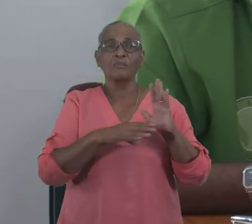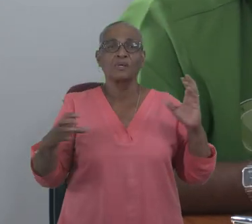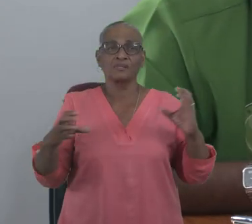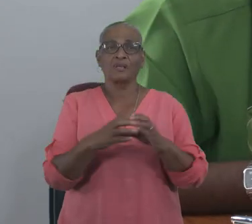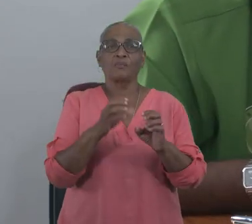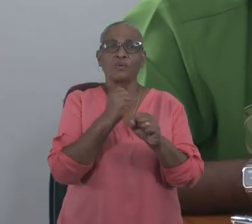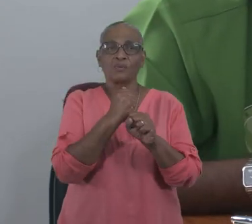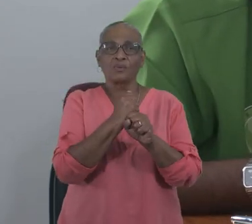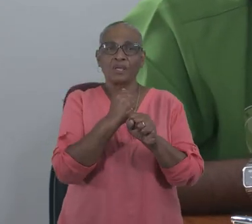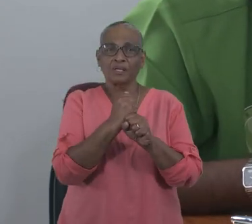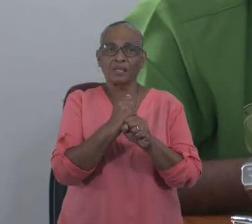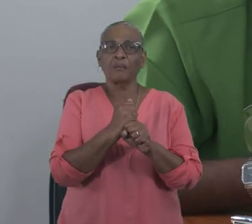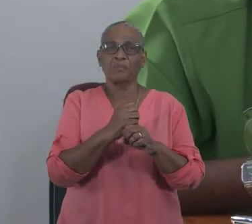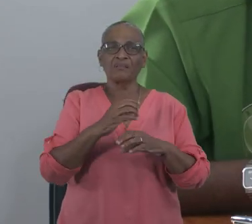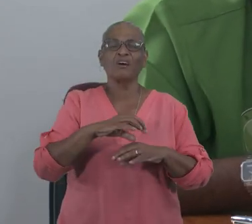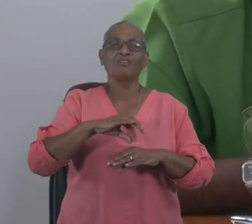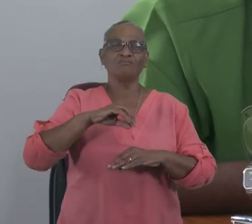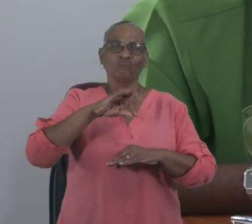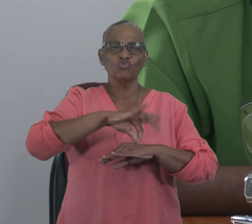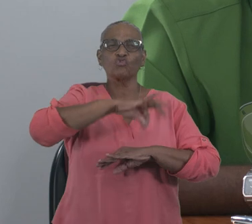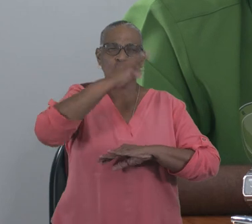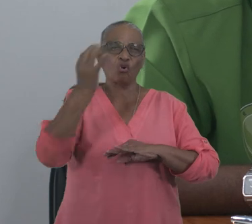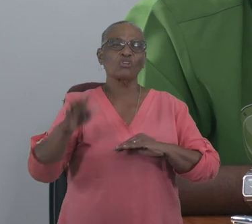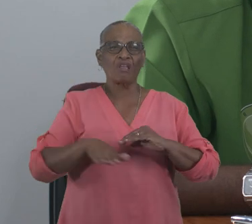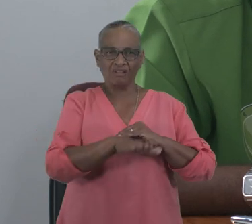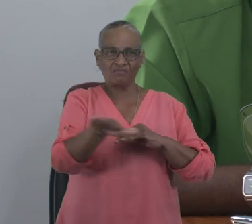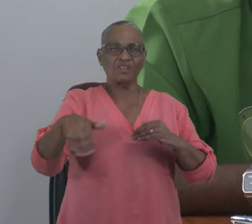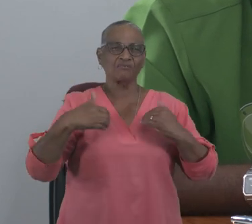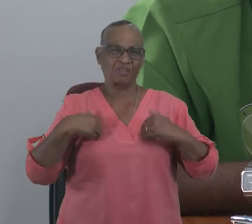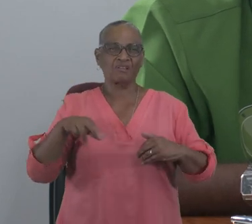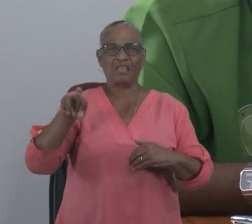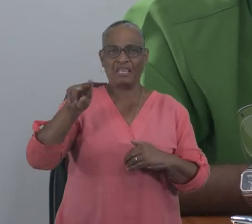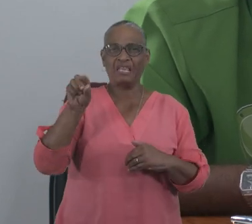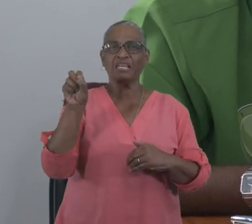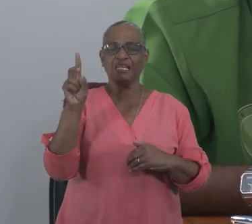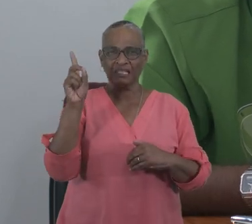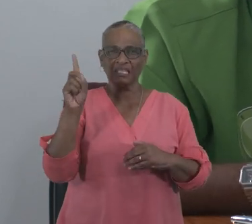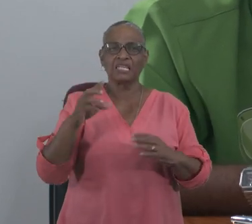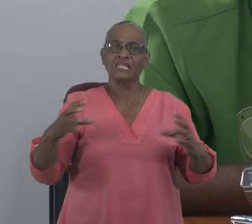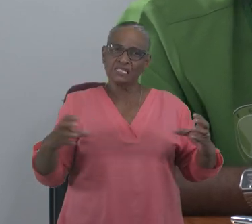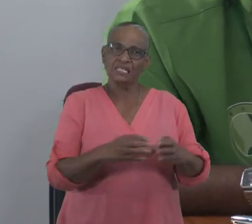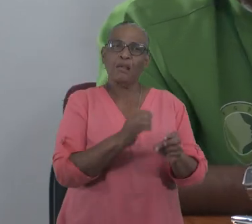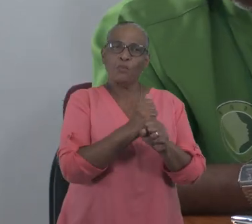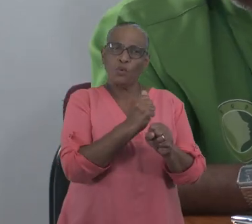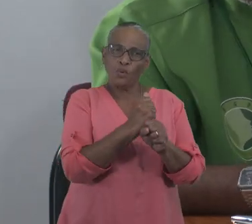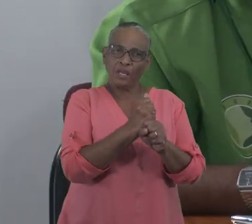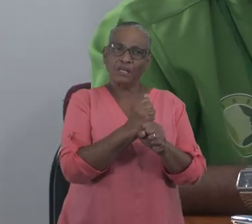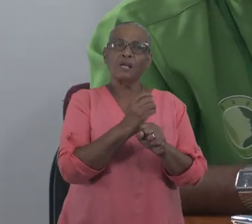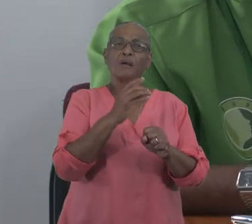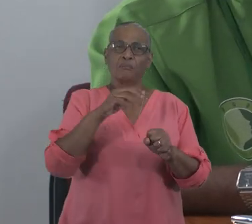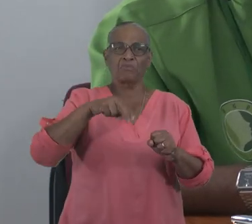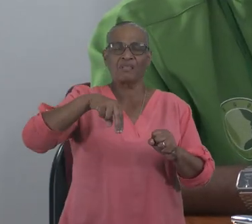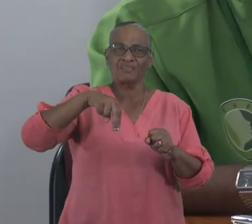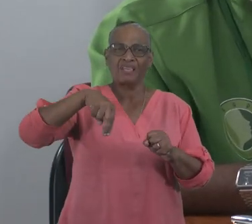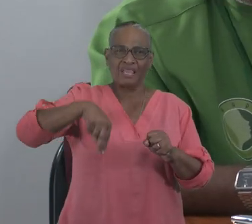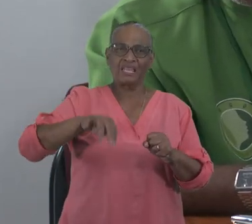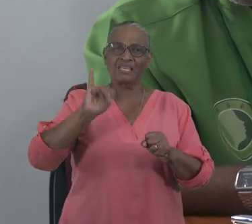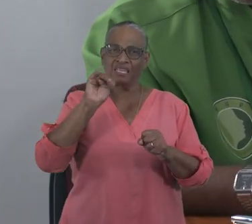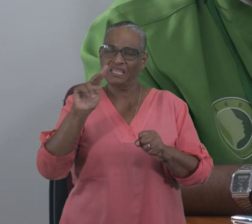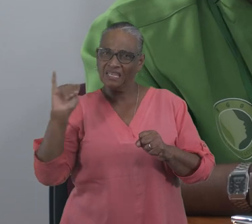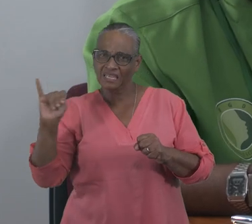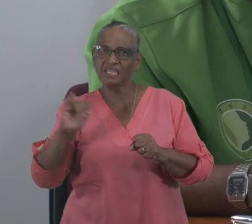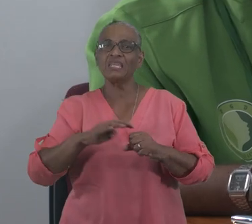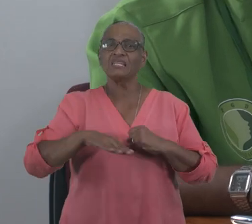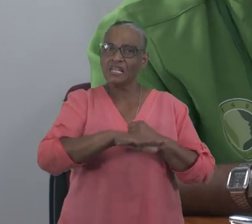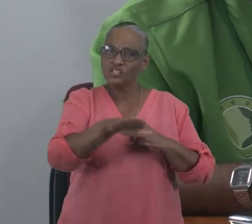is een programma in samenwerking van de Community Health afdeling RGD in samenwerking met NII,